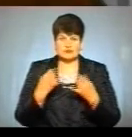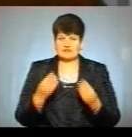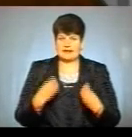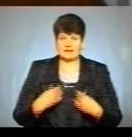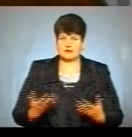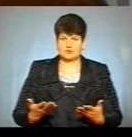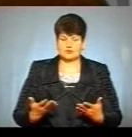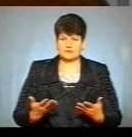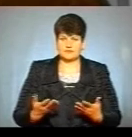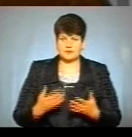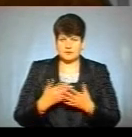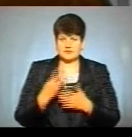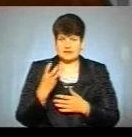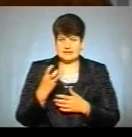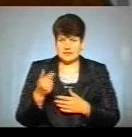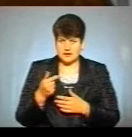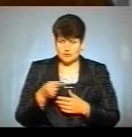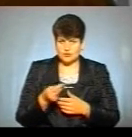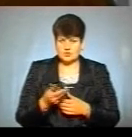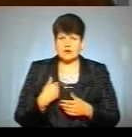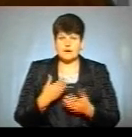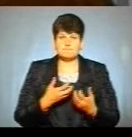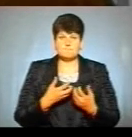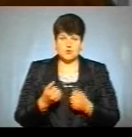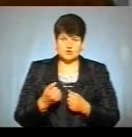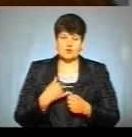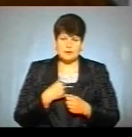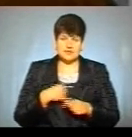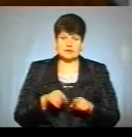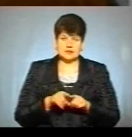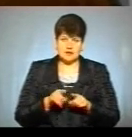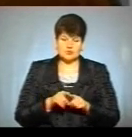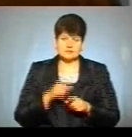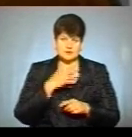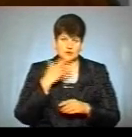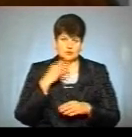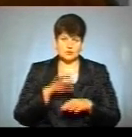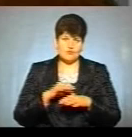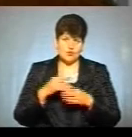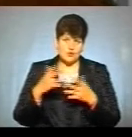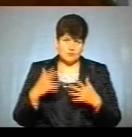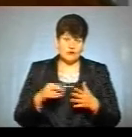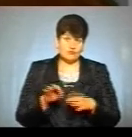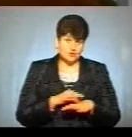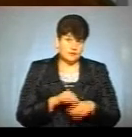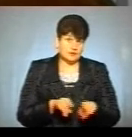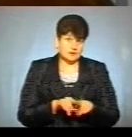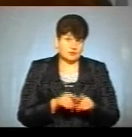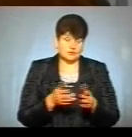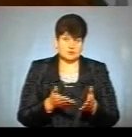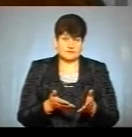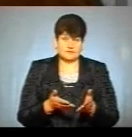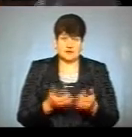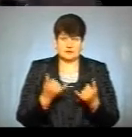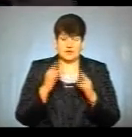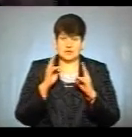дають. Економила десь до 300 гривень, бо тому що я получаю, в мене теж купа хвороб, і у чоловіка таке саме. Ну, а